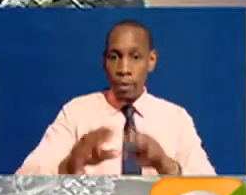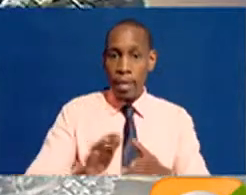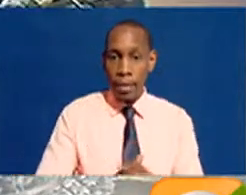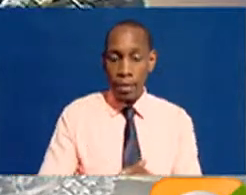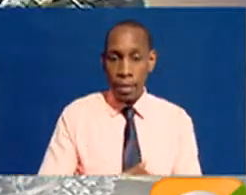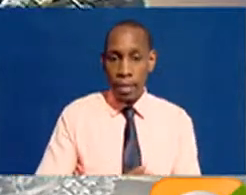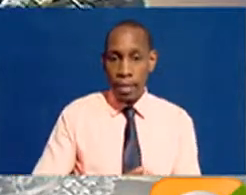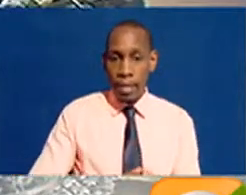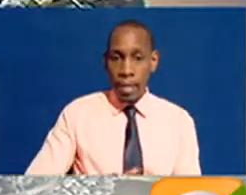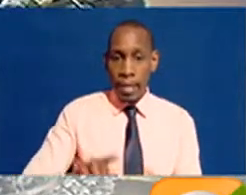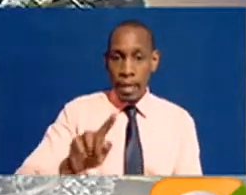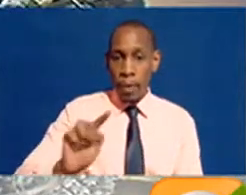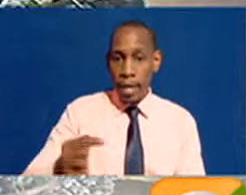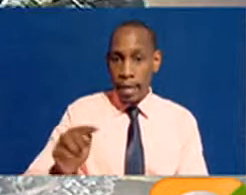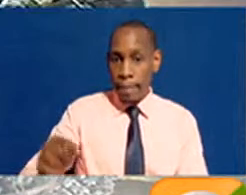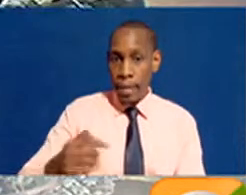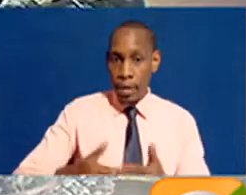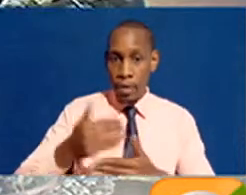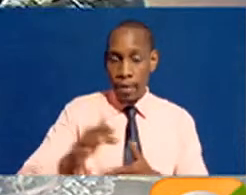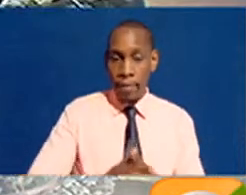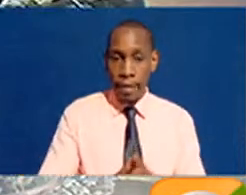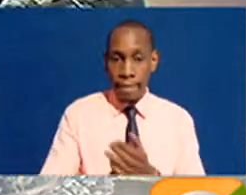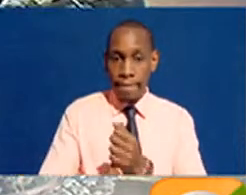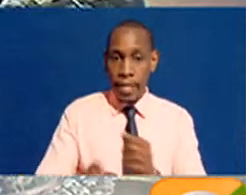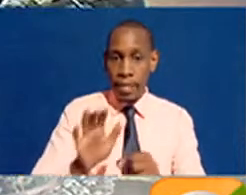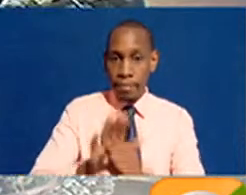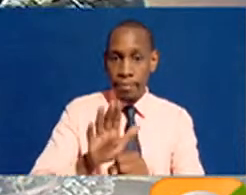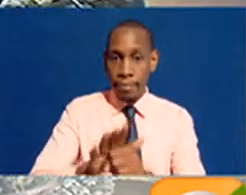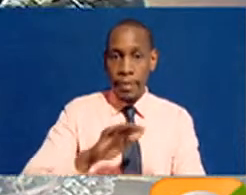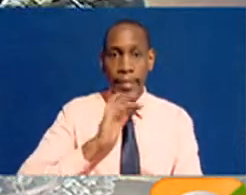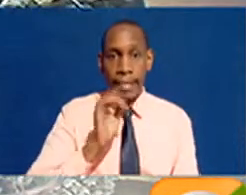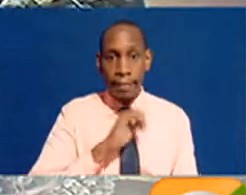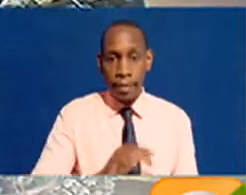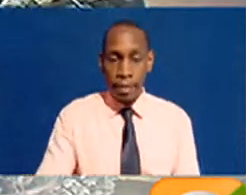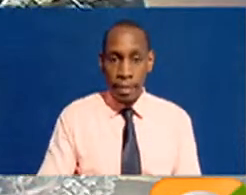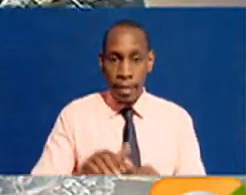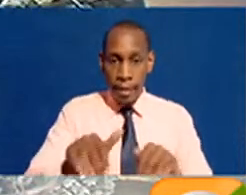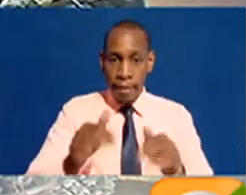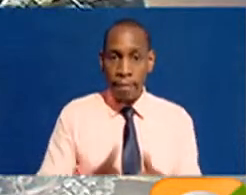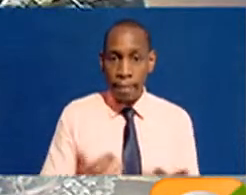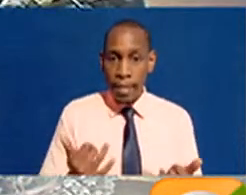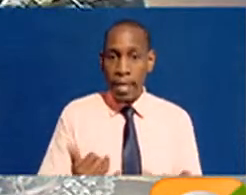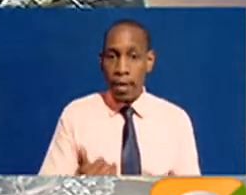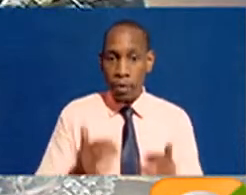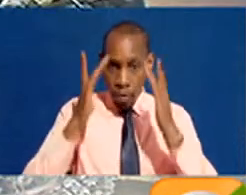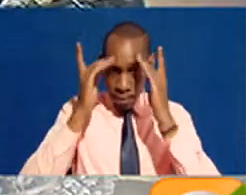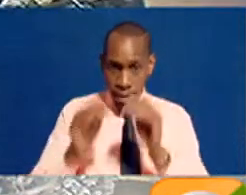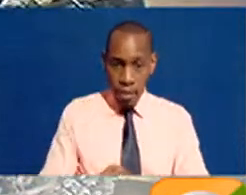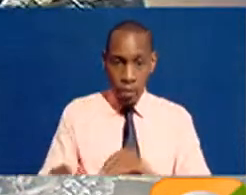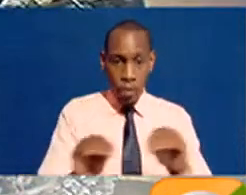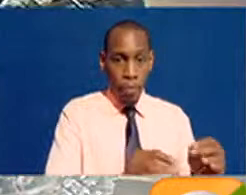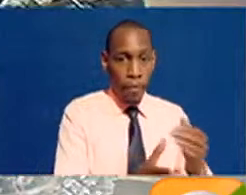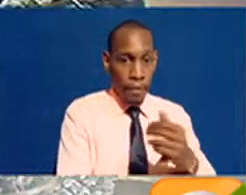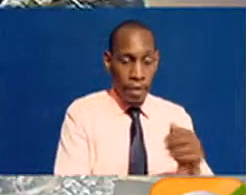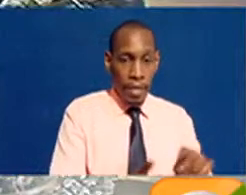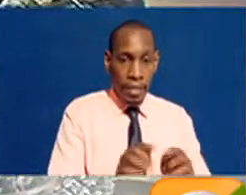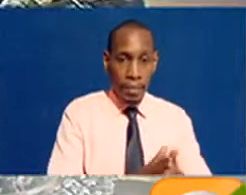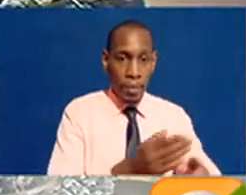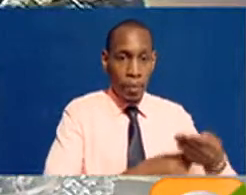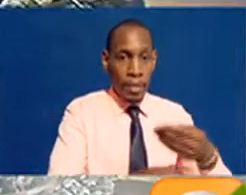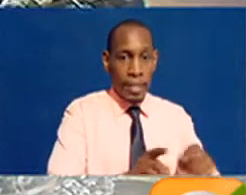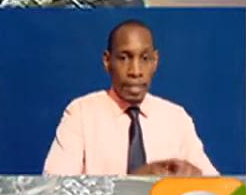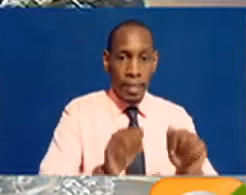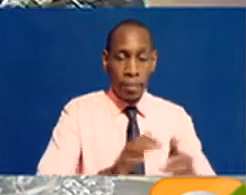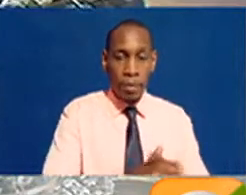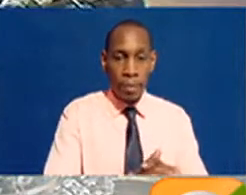ya shilingi bilioni moja baada ya mamilioni ya samaki kufa. Wafugaji hao sasa wameamua kuondoa samaki hao na kuwauza